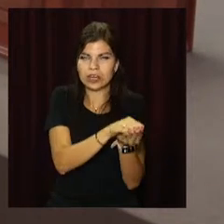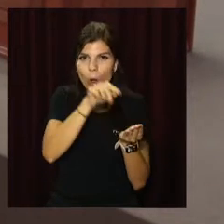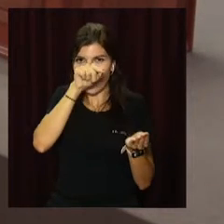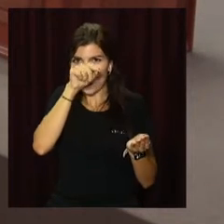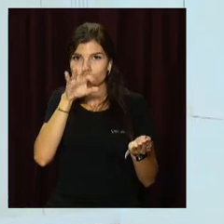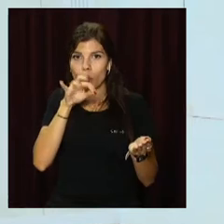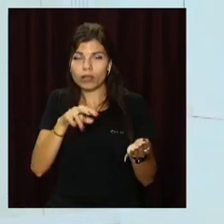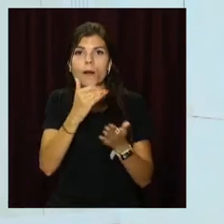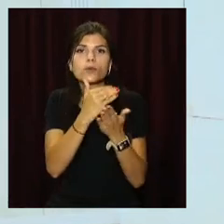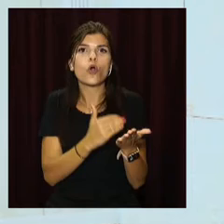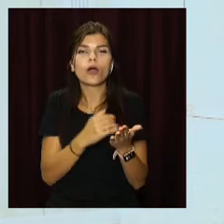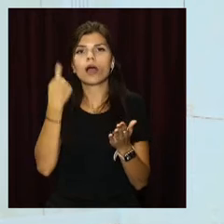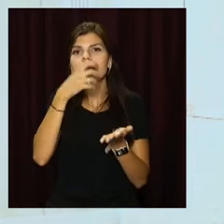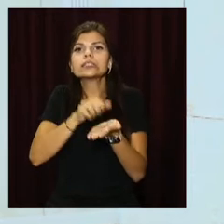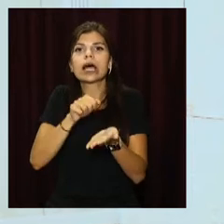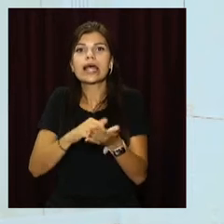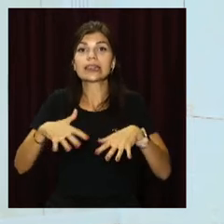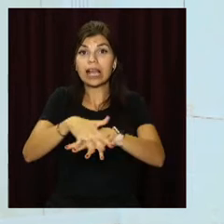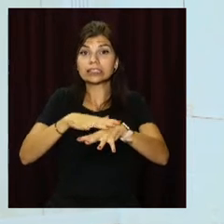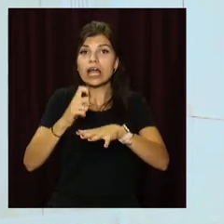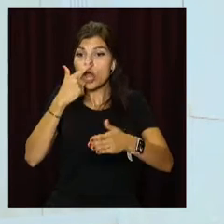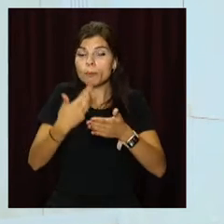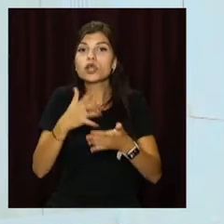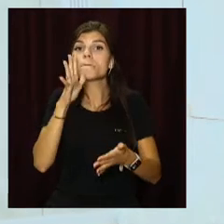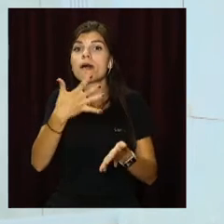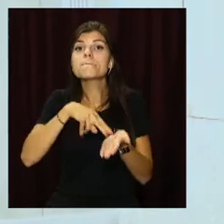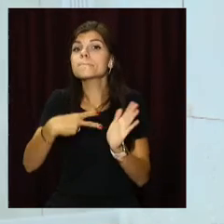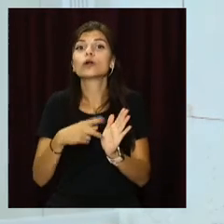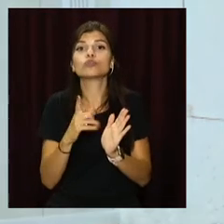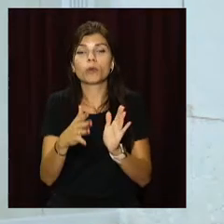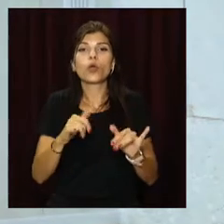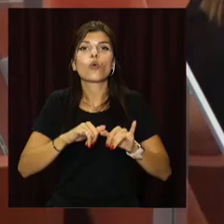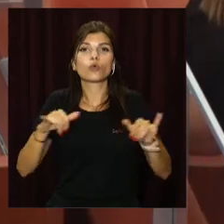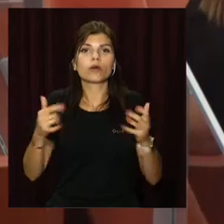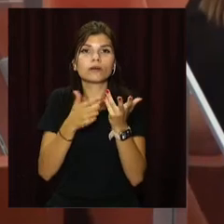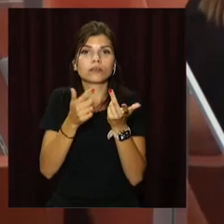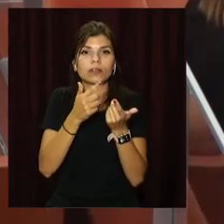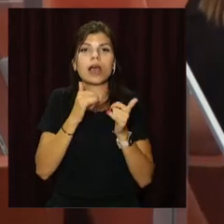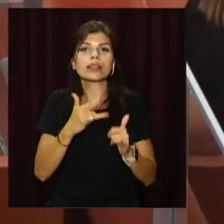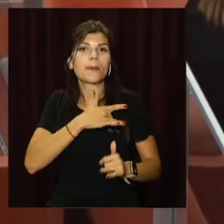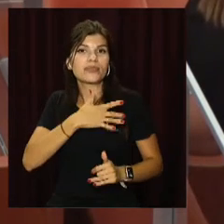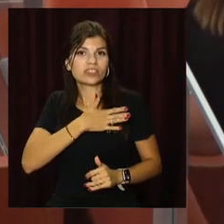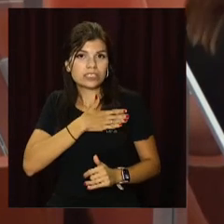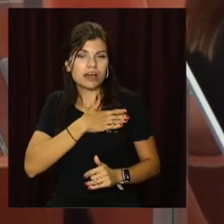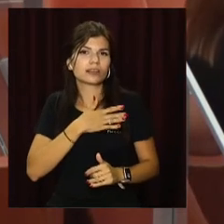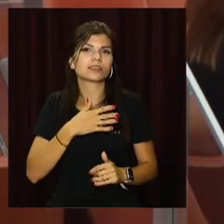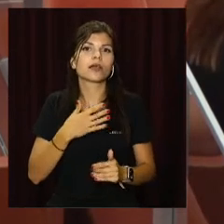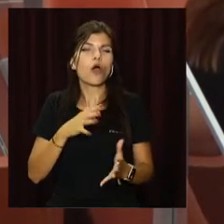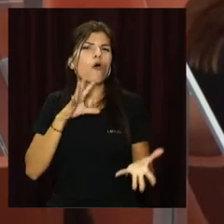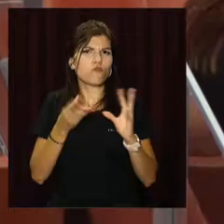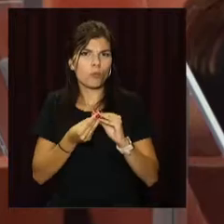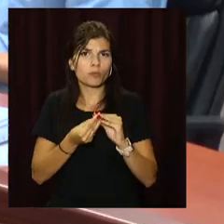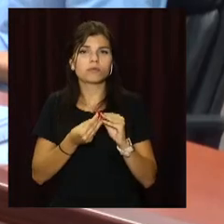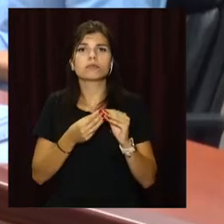«Сокіл», ухвалили програму зайнятості населення на найближчі 5 років та збільшили перелік об'єктів для приватизації. Загалом